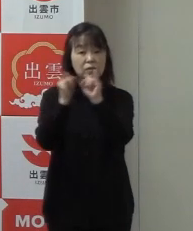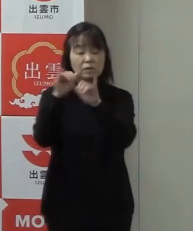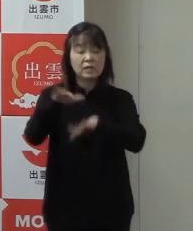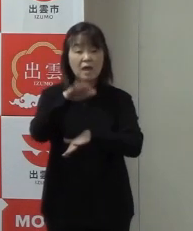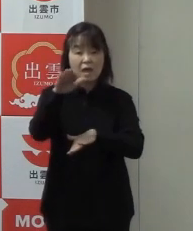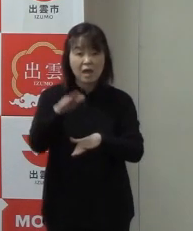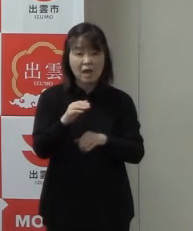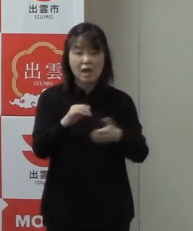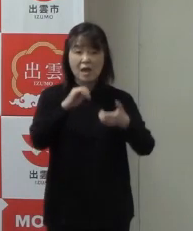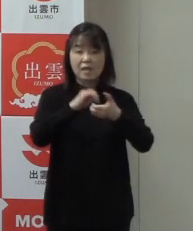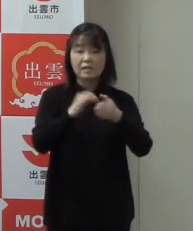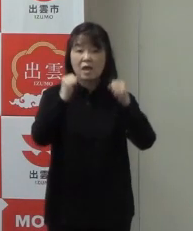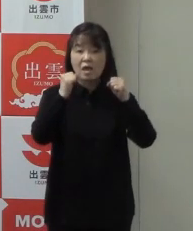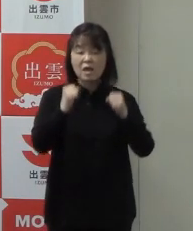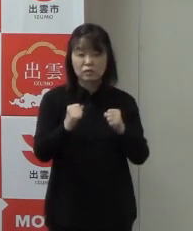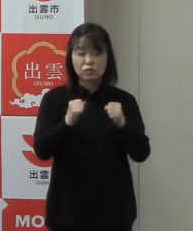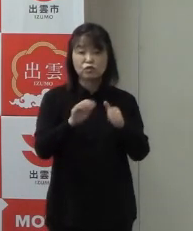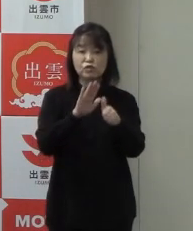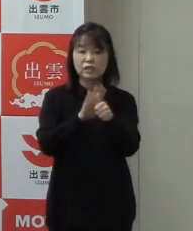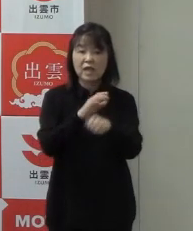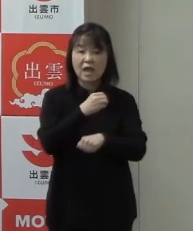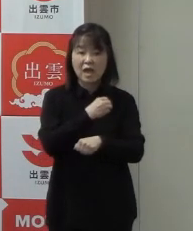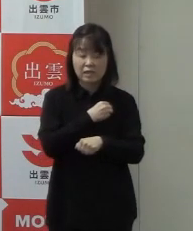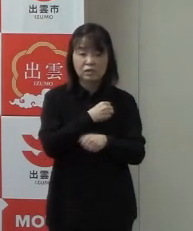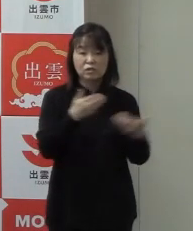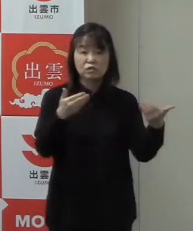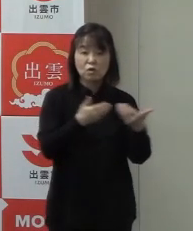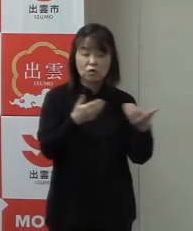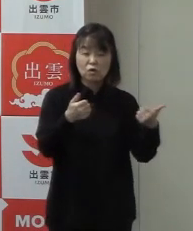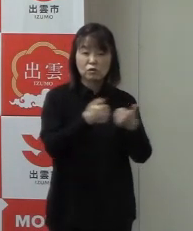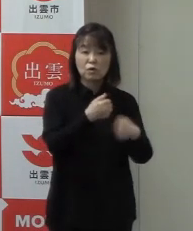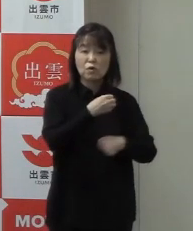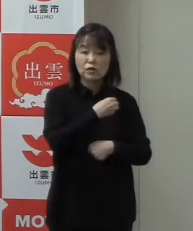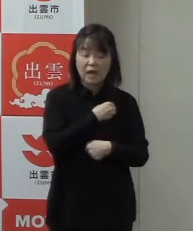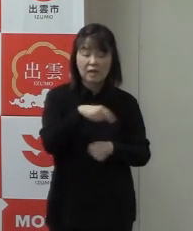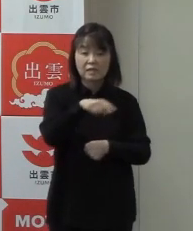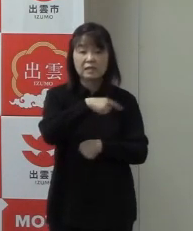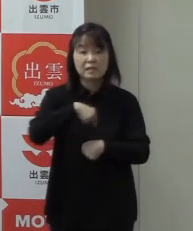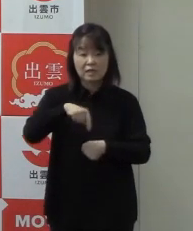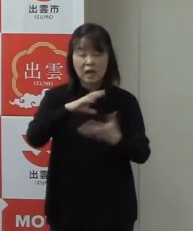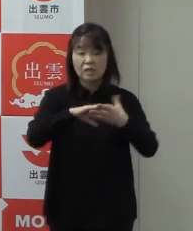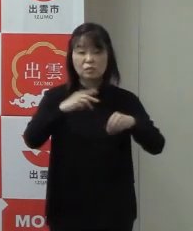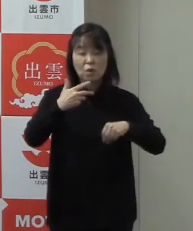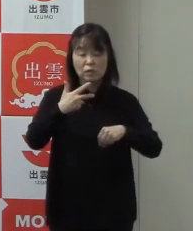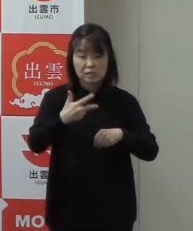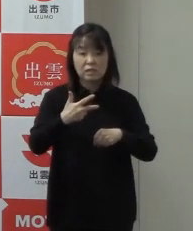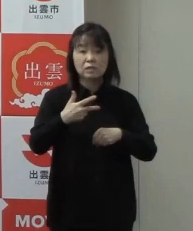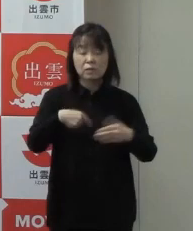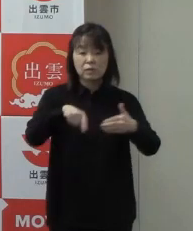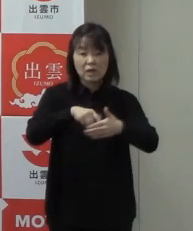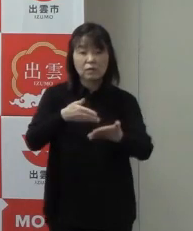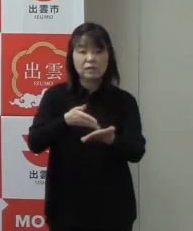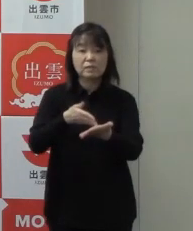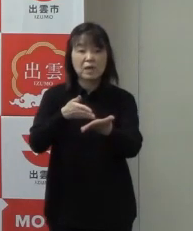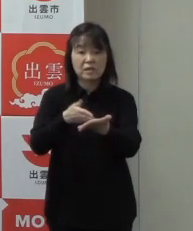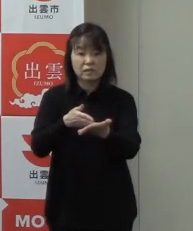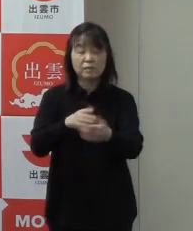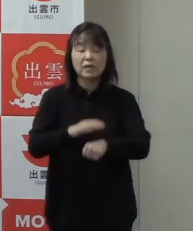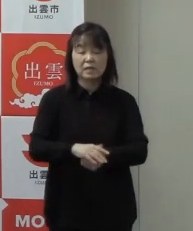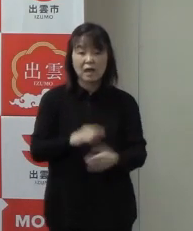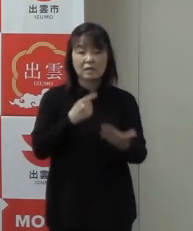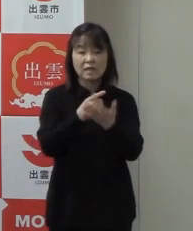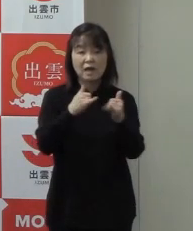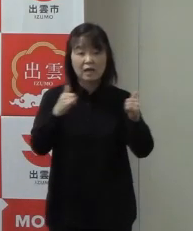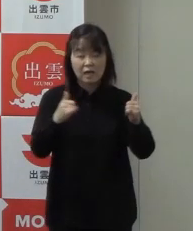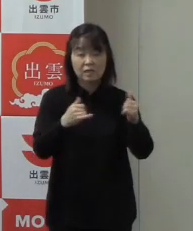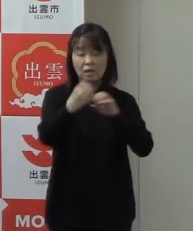員、職業相談員が出雲市の説明をするとともに参加された皆さん方の質問等にも答